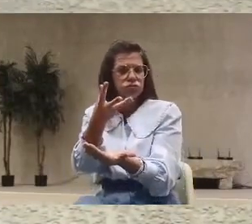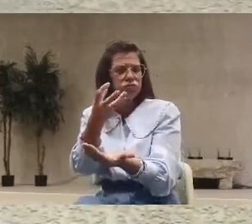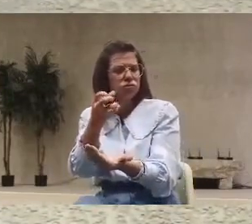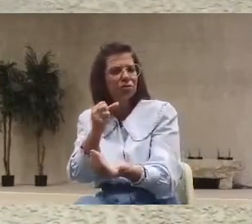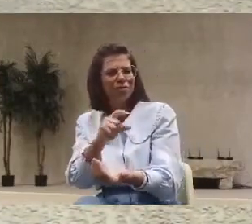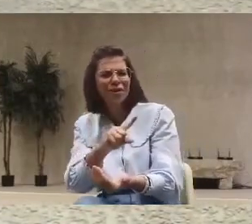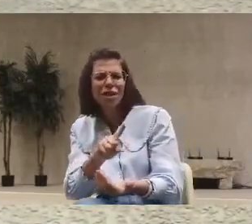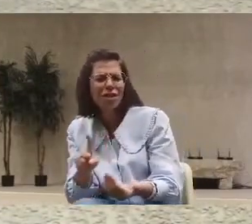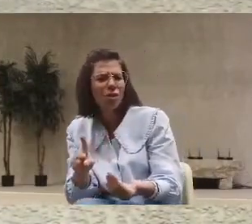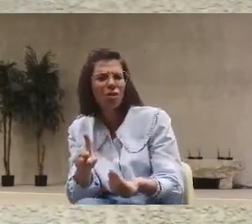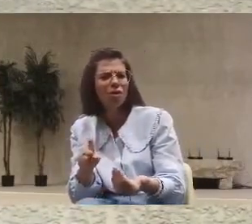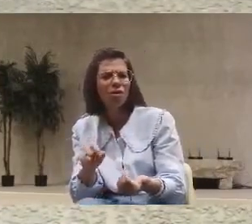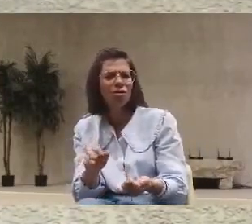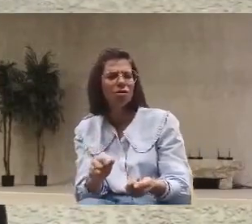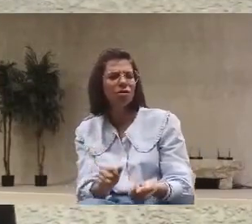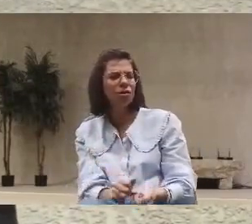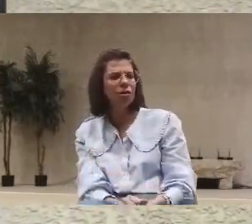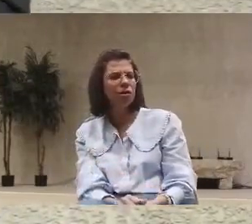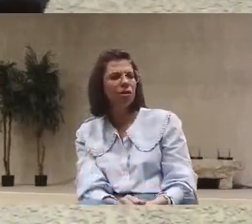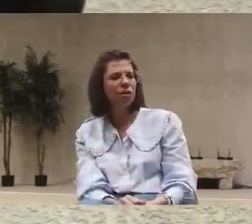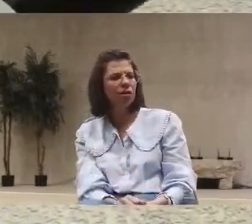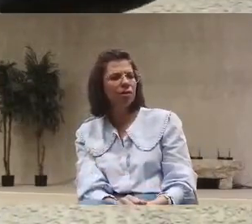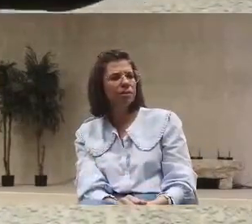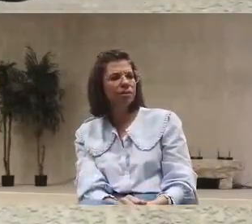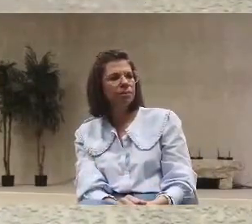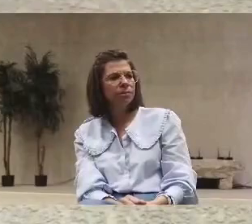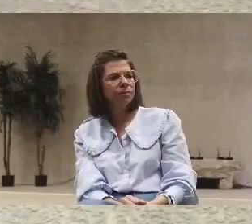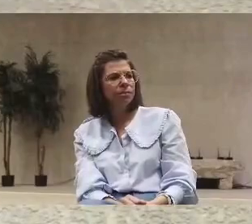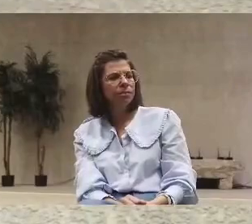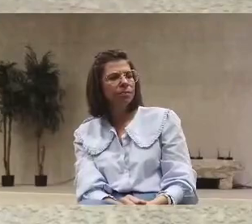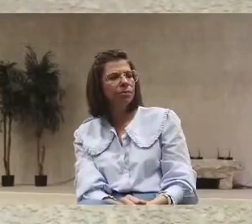et je peux vous dire que dans certains endroits il n'y a que ça